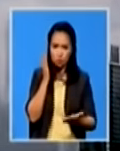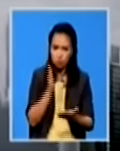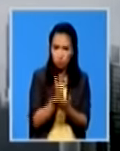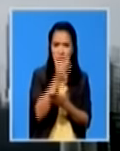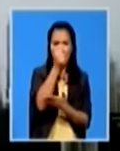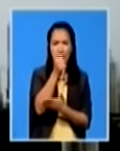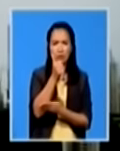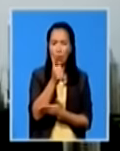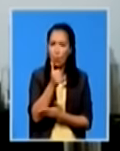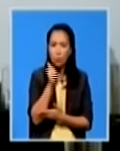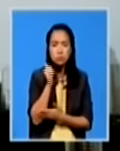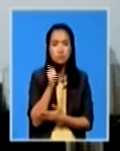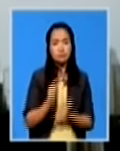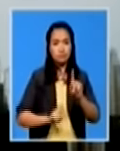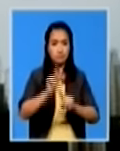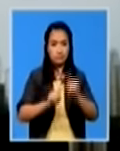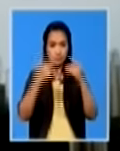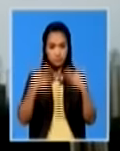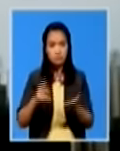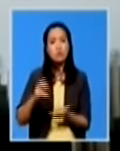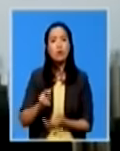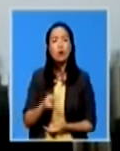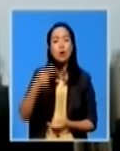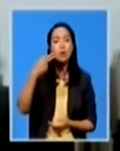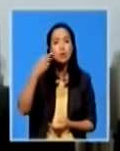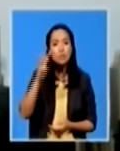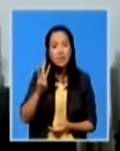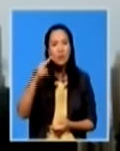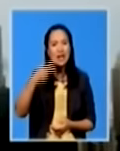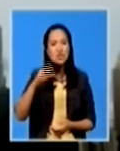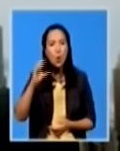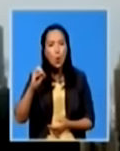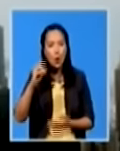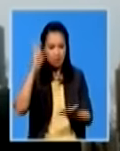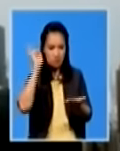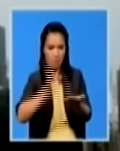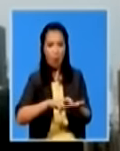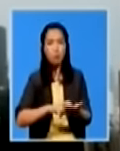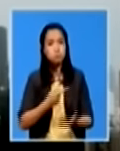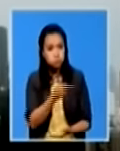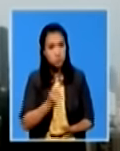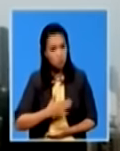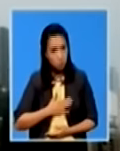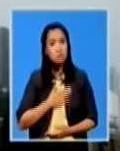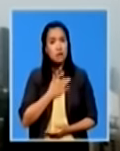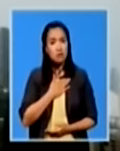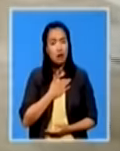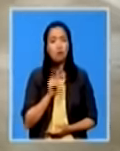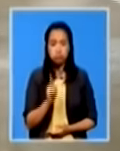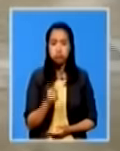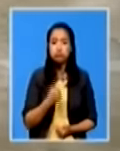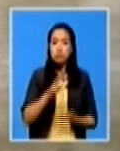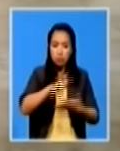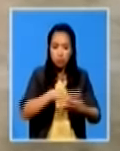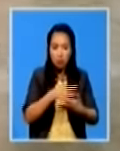กทั้งนี้จากการประเมินและรับรองขององค์การอนามัยโลกนะครับอันนี้ก็ขอให้ทุกคนได้ภูมิใจเป็นผลจากการจัดทำยุทธศ